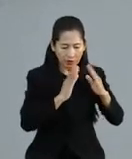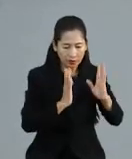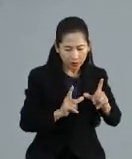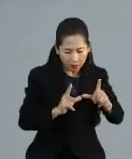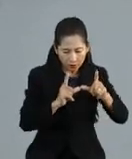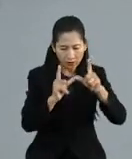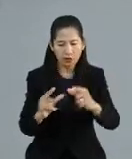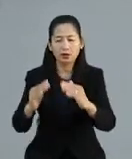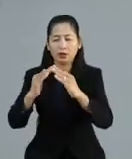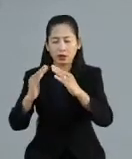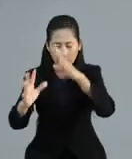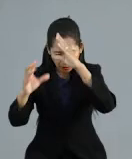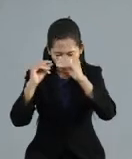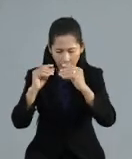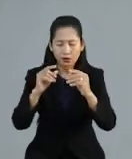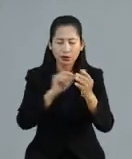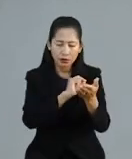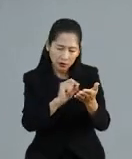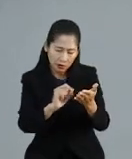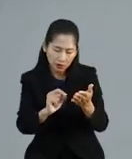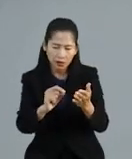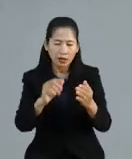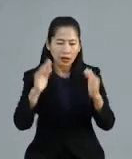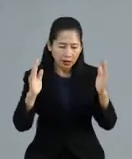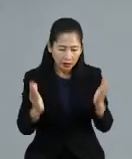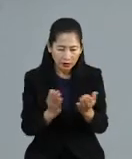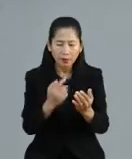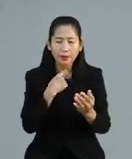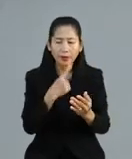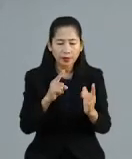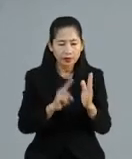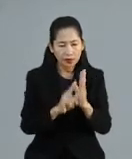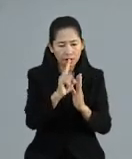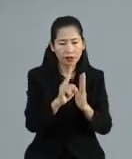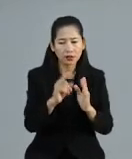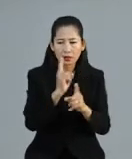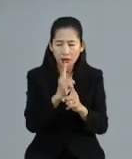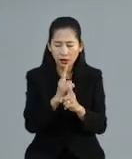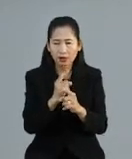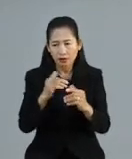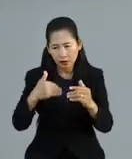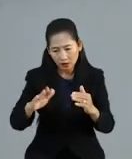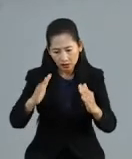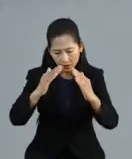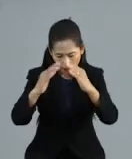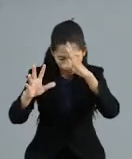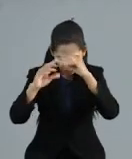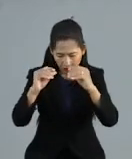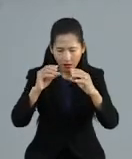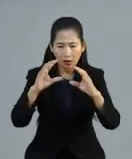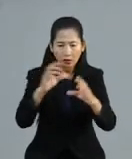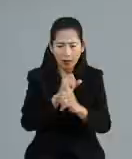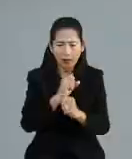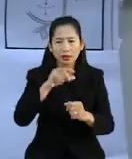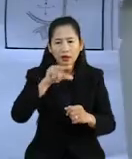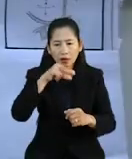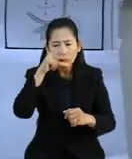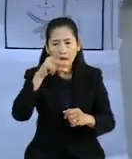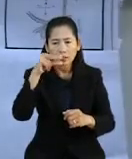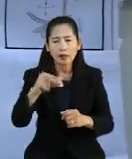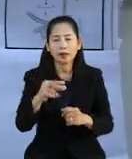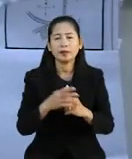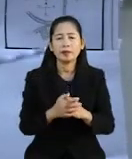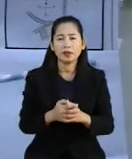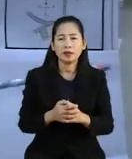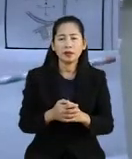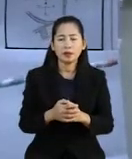từ salarin. Cho xó xe ca này nó ấm bạp tứ này là trớ tư xà là riêng ở bàn các bọc bài.